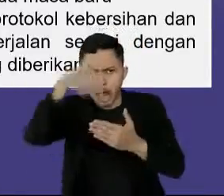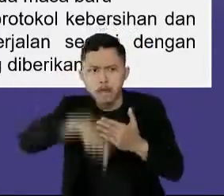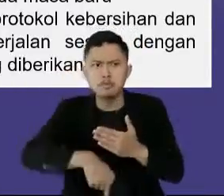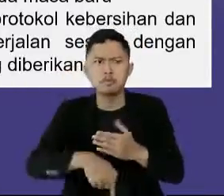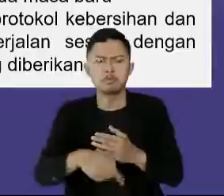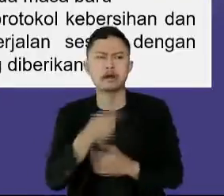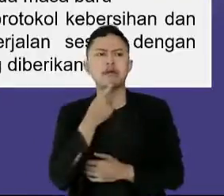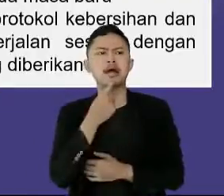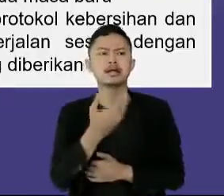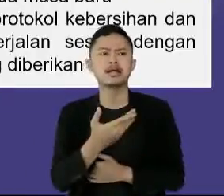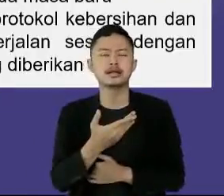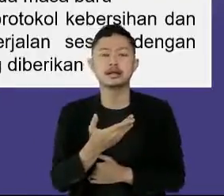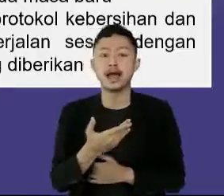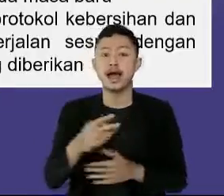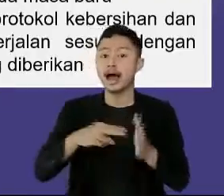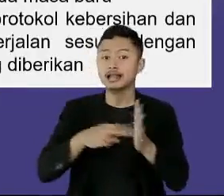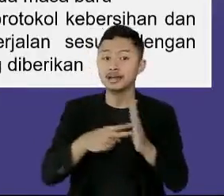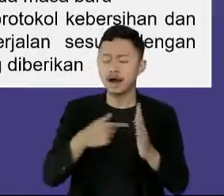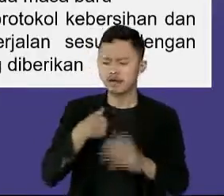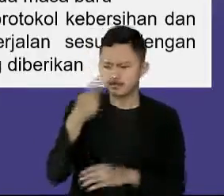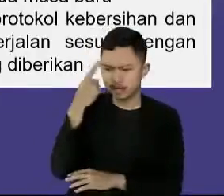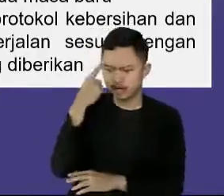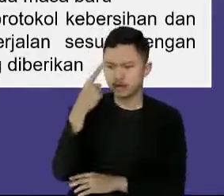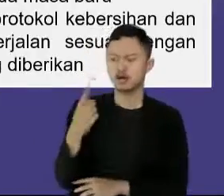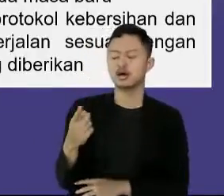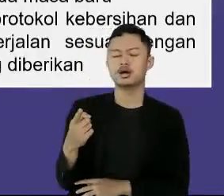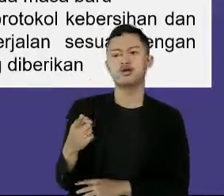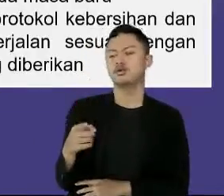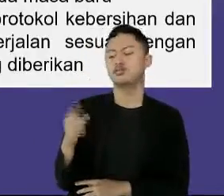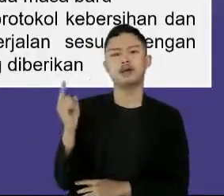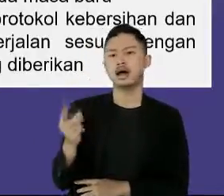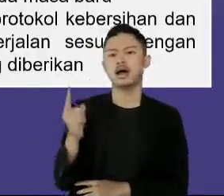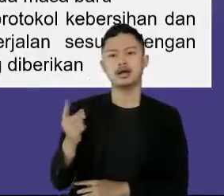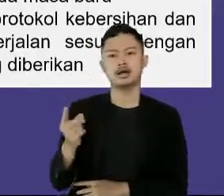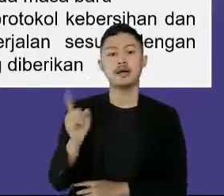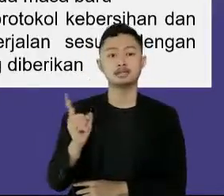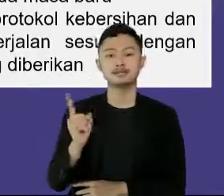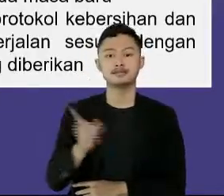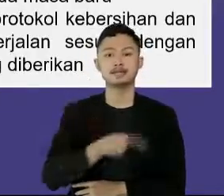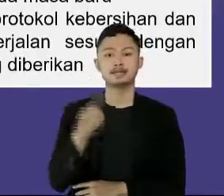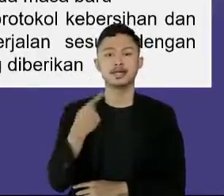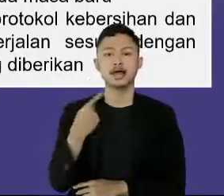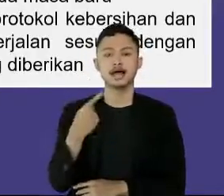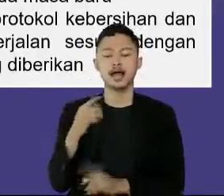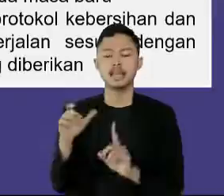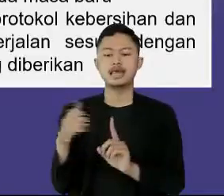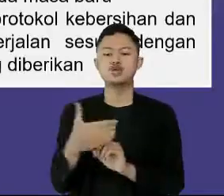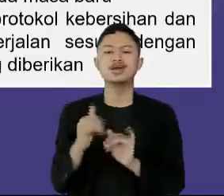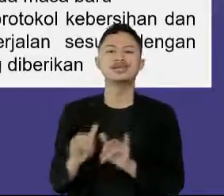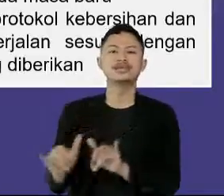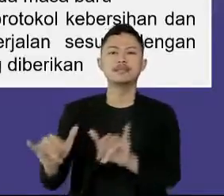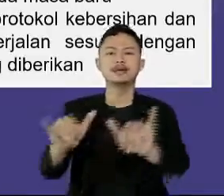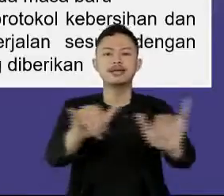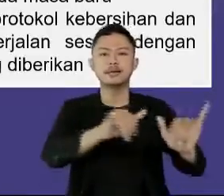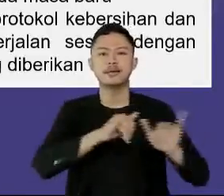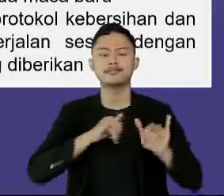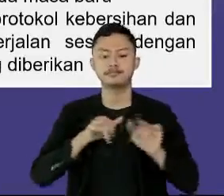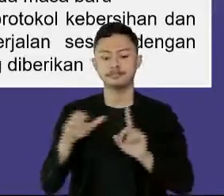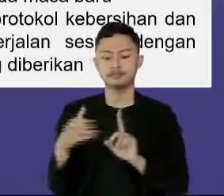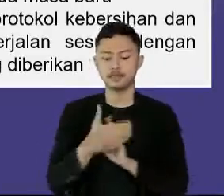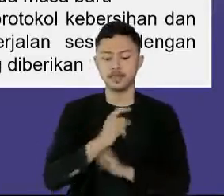punten. Jadi saya bilang, aduh ini gimana nih? Padahal kan kita harus sama-sama lindungi. Ini atau